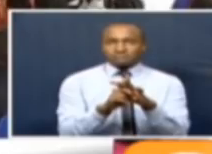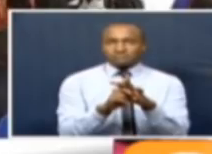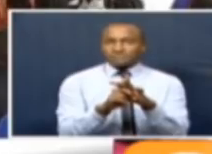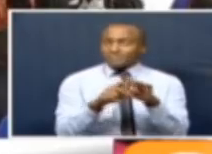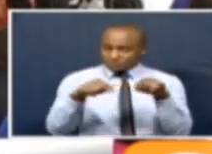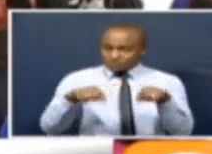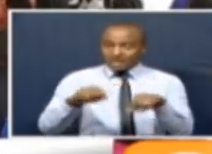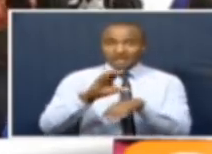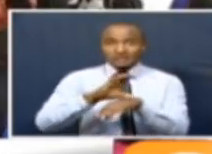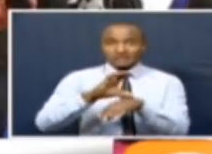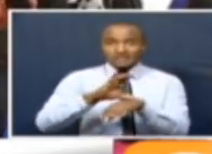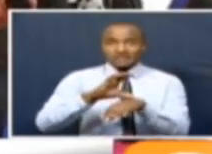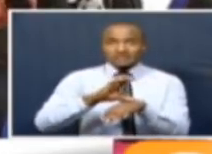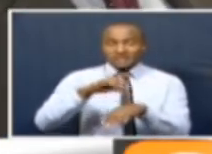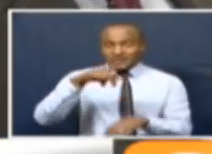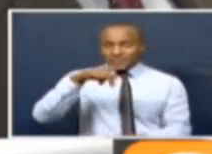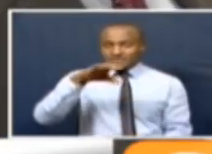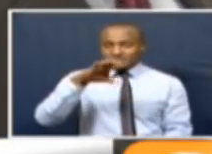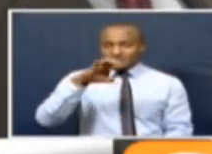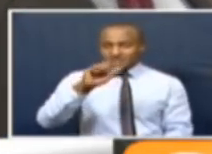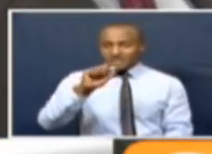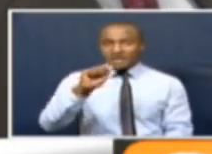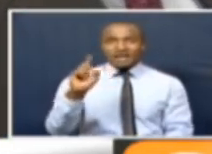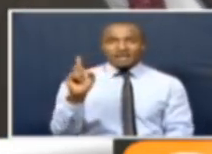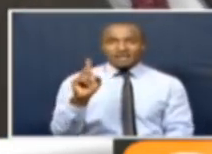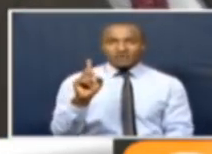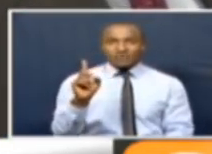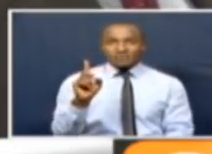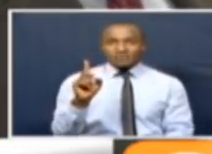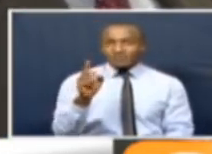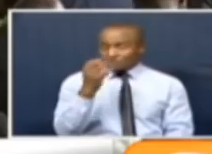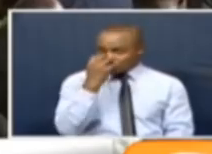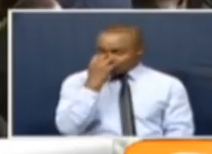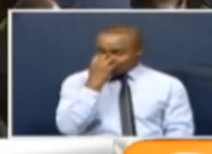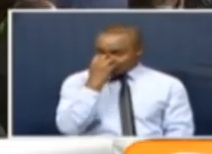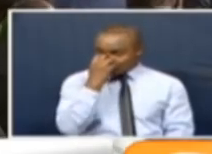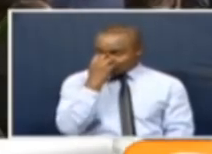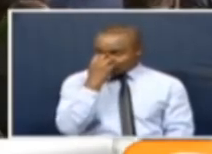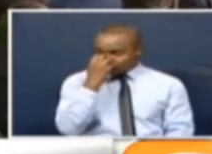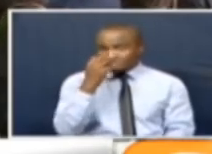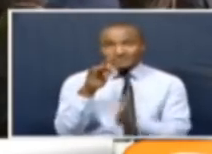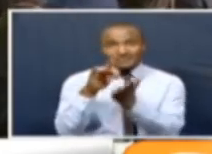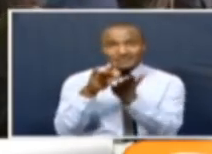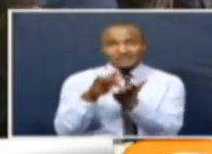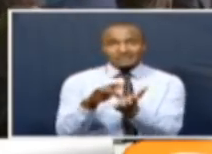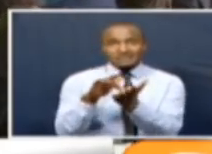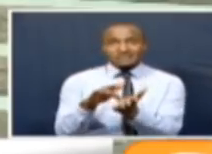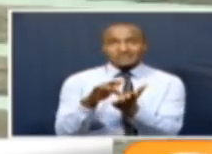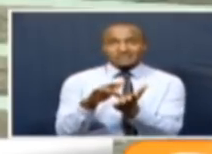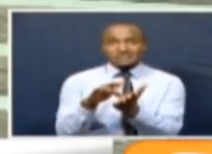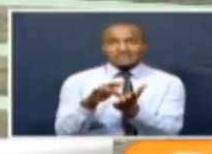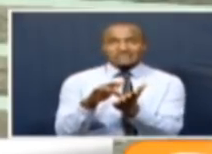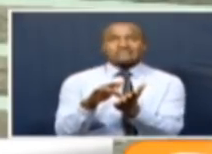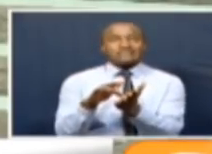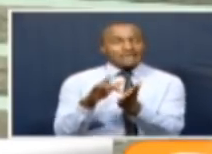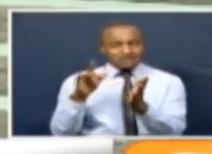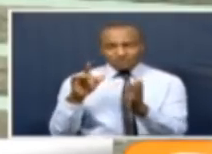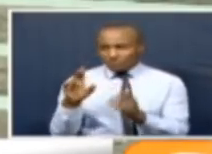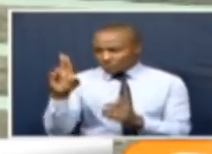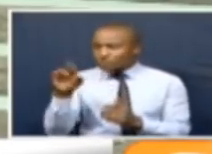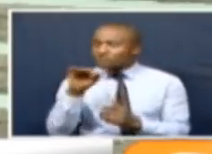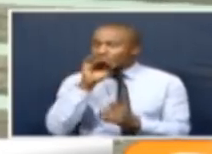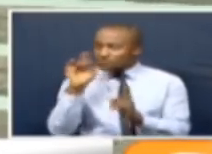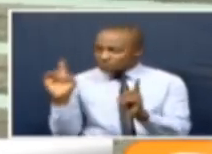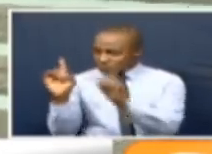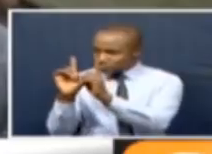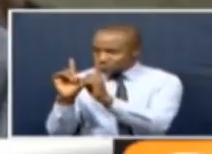Leo katika kanisa la PCEA hapa jijini Nairobi, naibu wa rais William Ruto amesisitiza kwamba haja ya hatua hiyo ilikuwa kuafikia umoja na